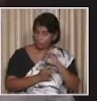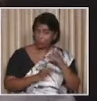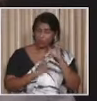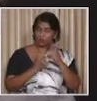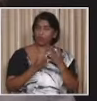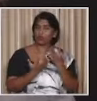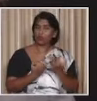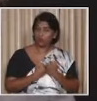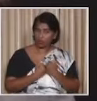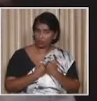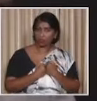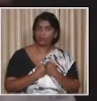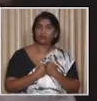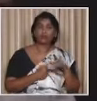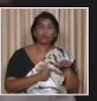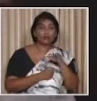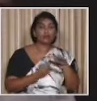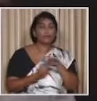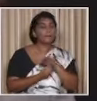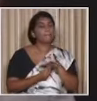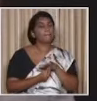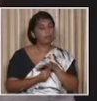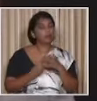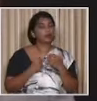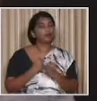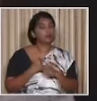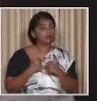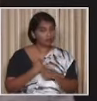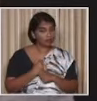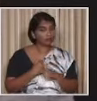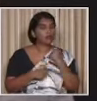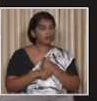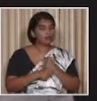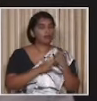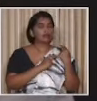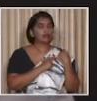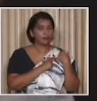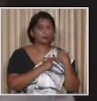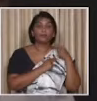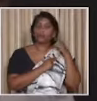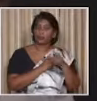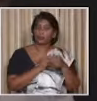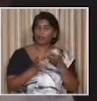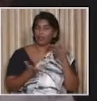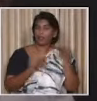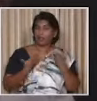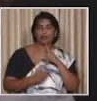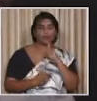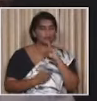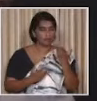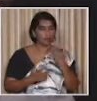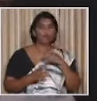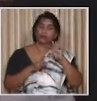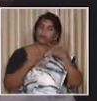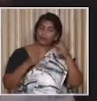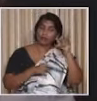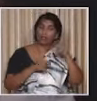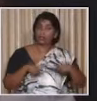අවශ්‍ය කරන සමාජ පරිසරය සකස් කිරීම රජයේ වකිමක් ඒ පැහැලා ඉන්න බෑ ඒතොර කාගේ